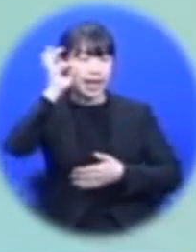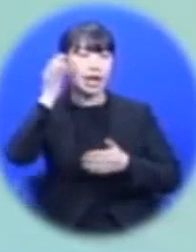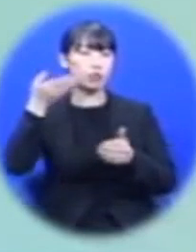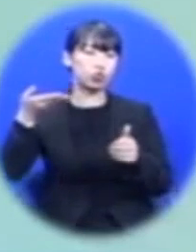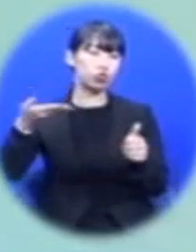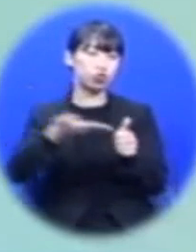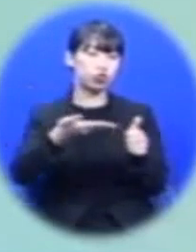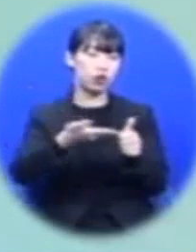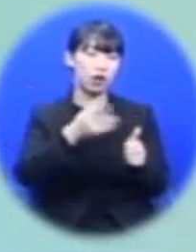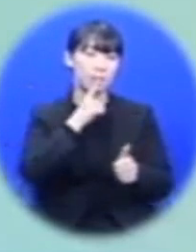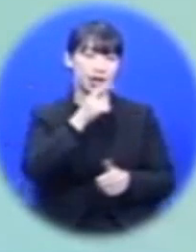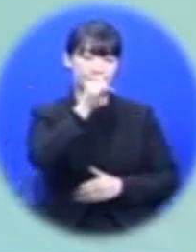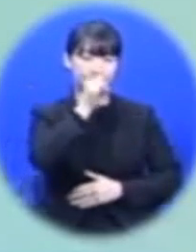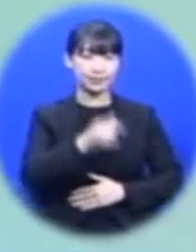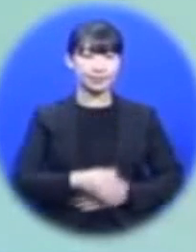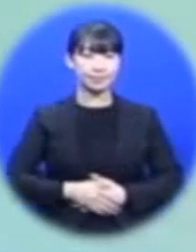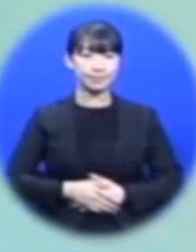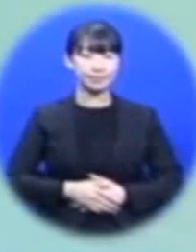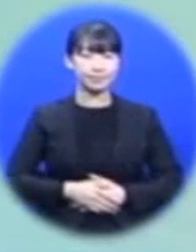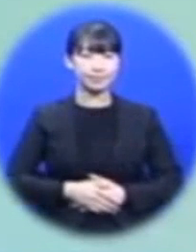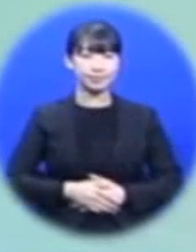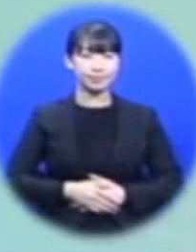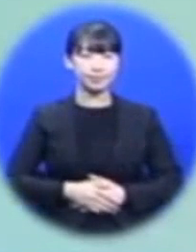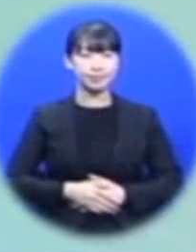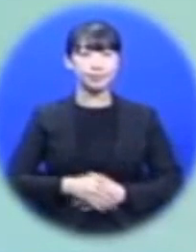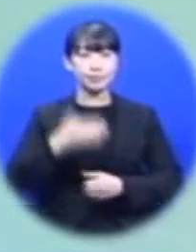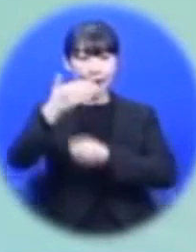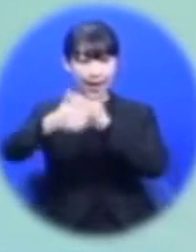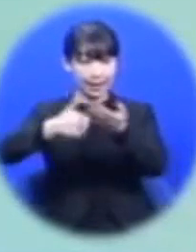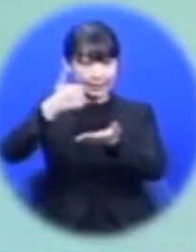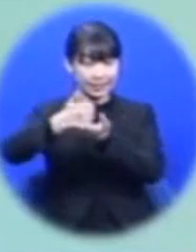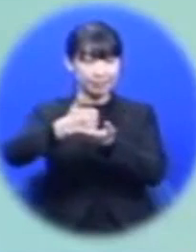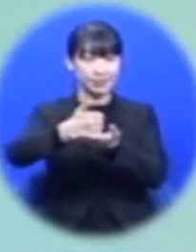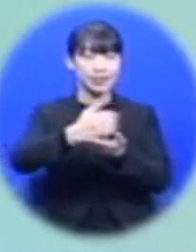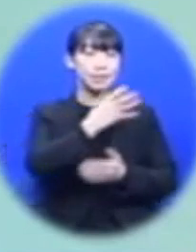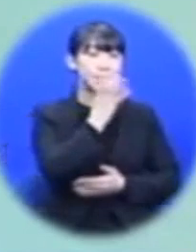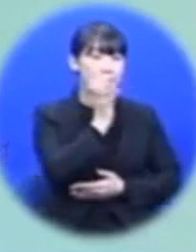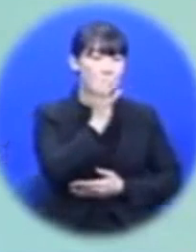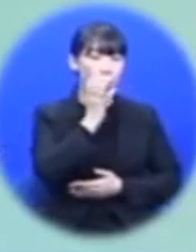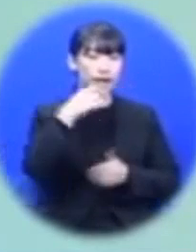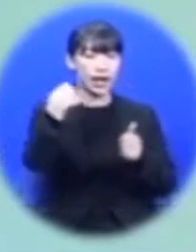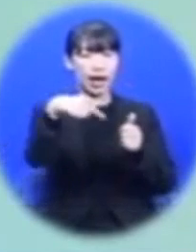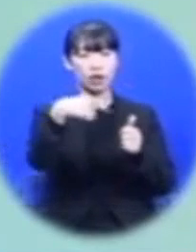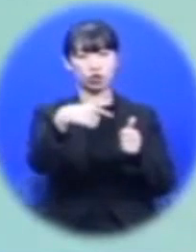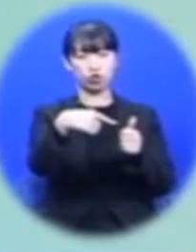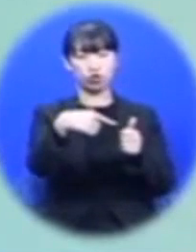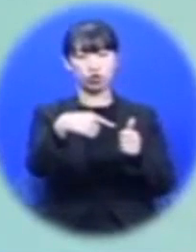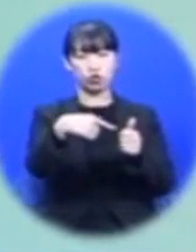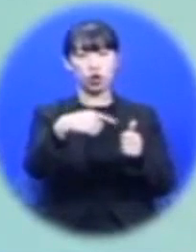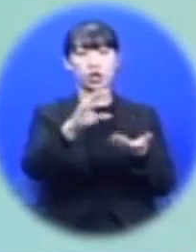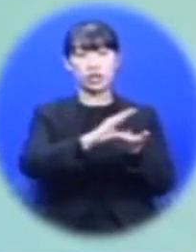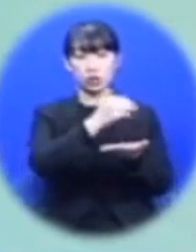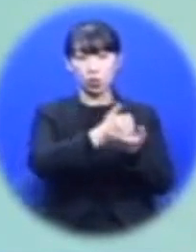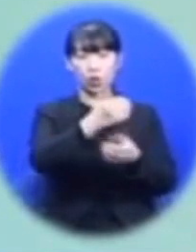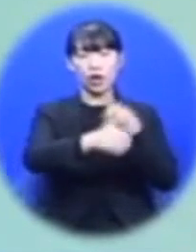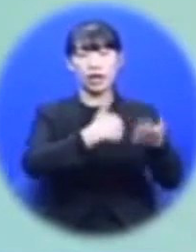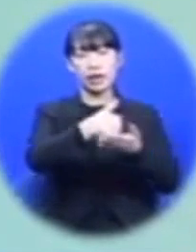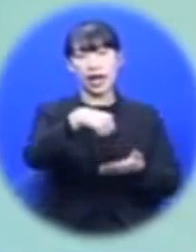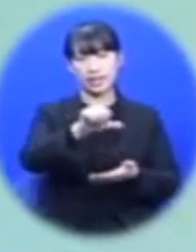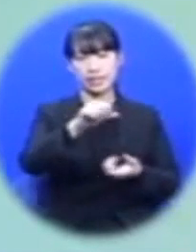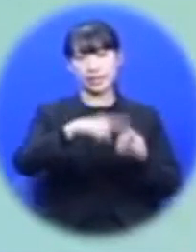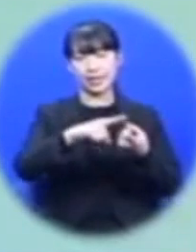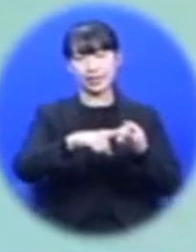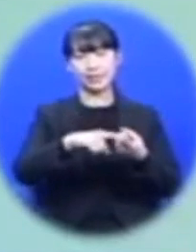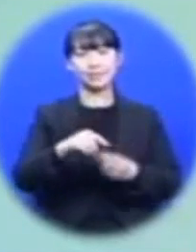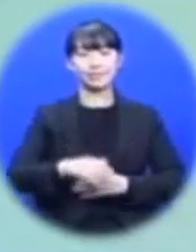하나님이 베드로에게 그날 가르쳐 주신 거예요 이분은 그리스도시 하나님의 아들이시고 자